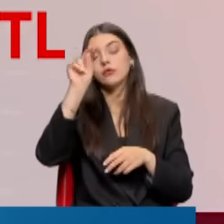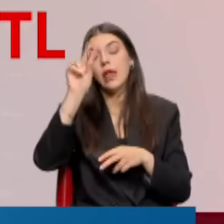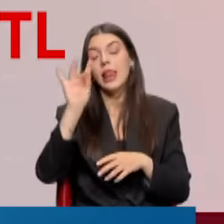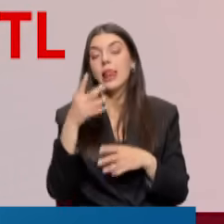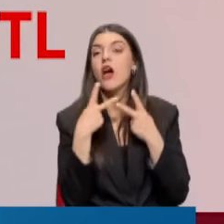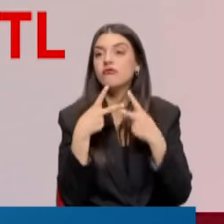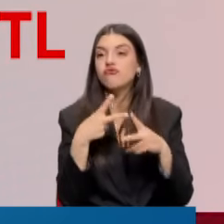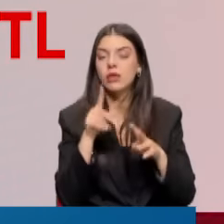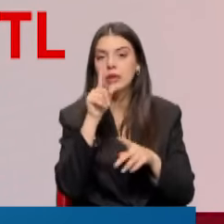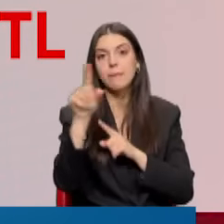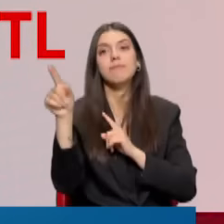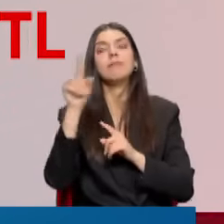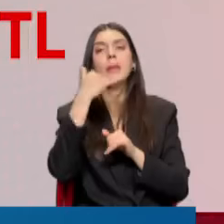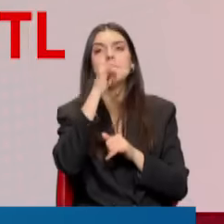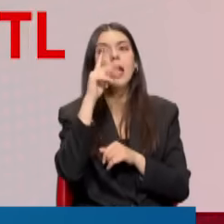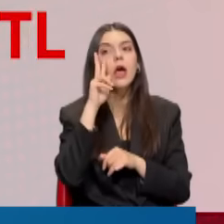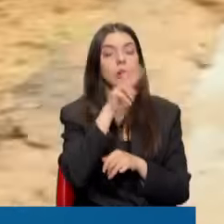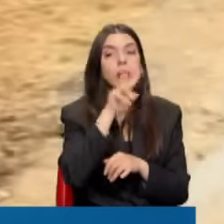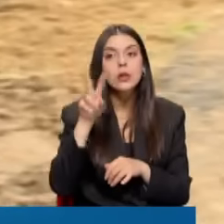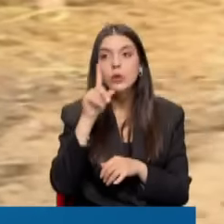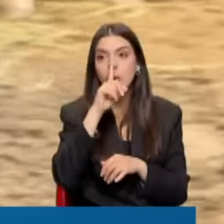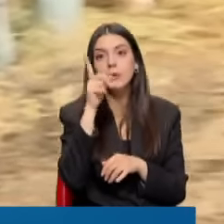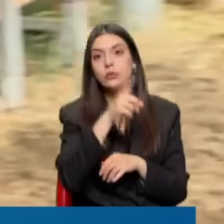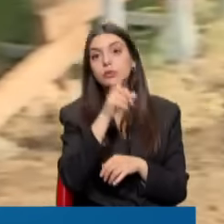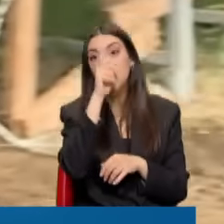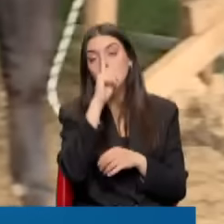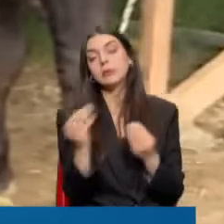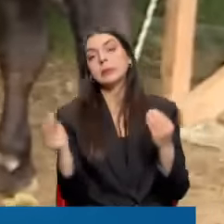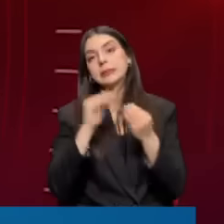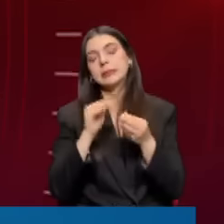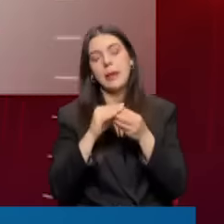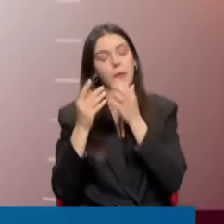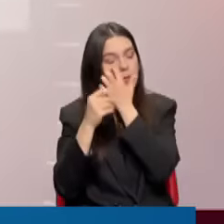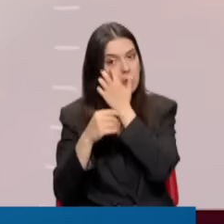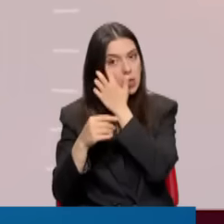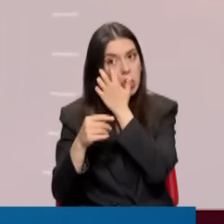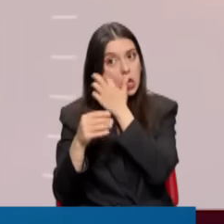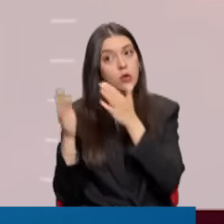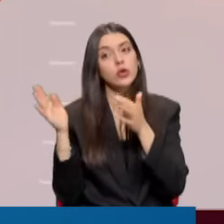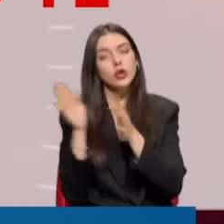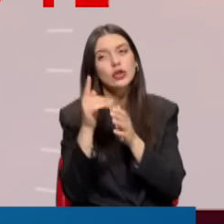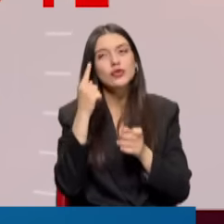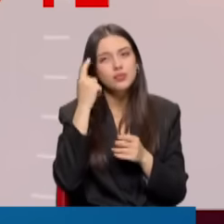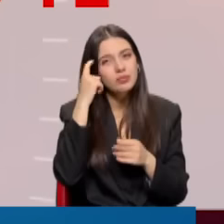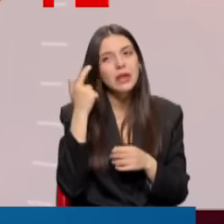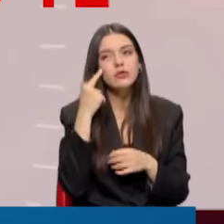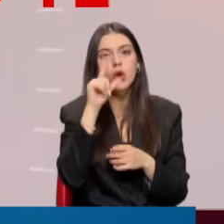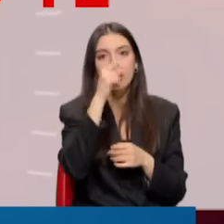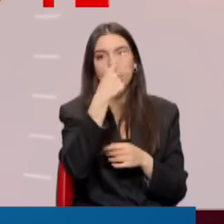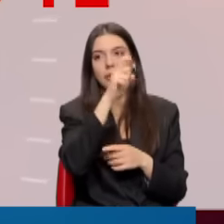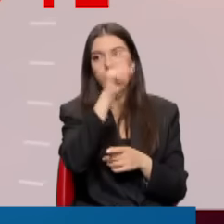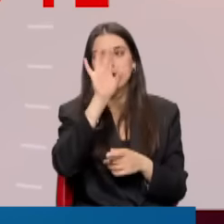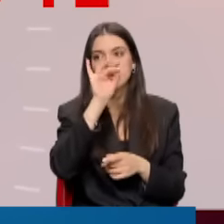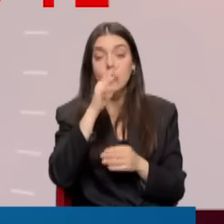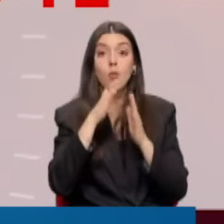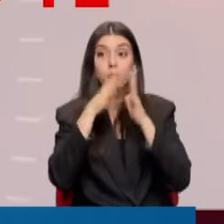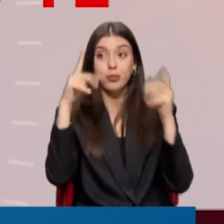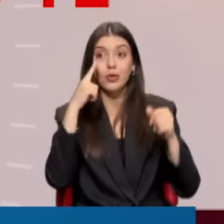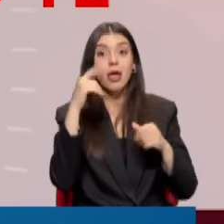marketlerde ise hisse fiyatları geçen yıla göre % 10000 zamlı küçükbaş hisse fiyatı 11950 büyükbaş hisse fiyatı